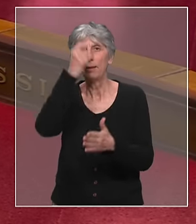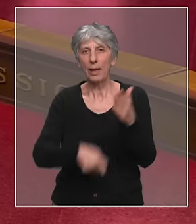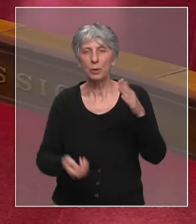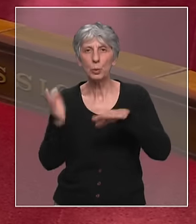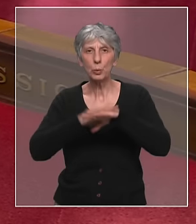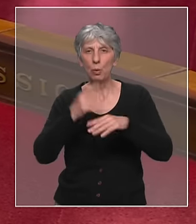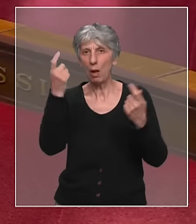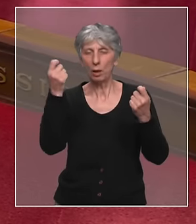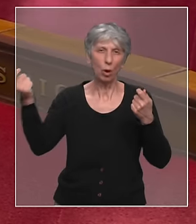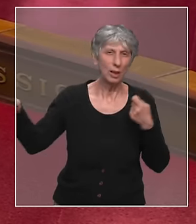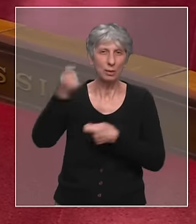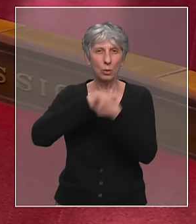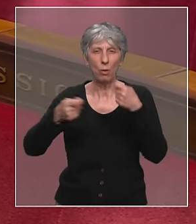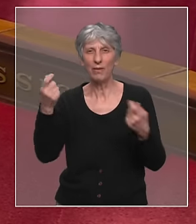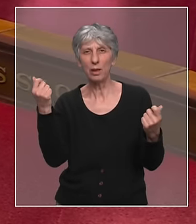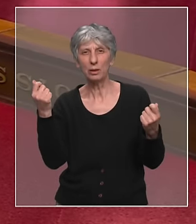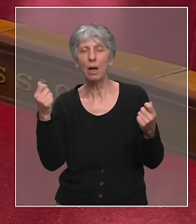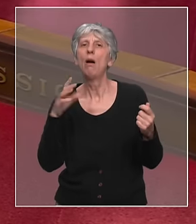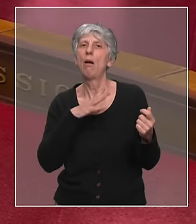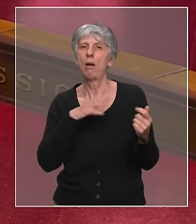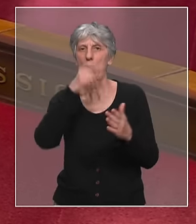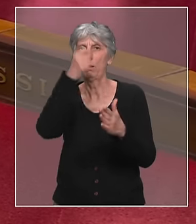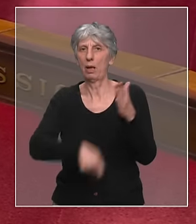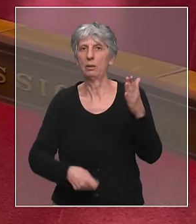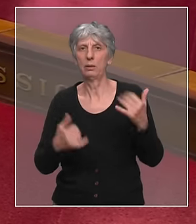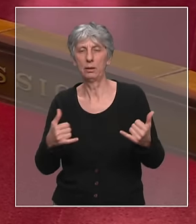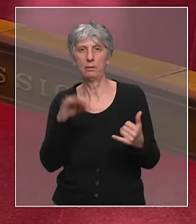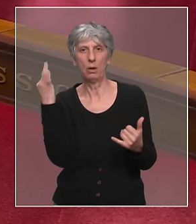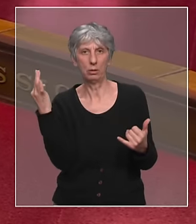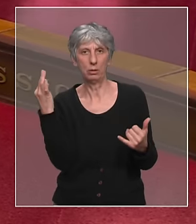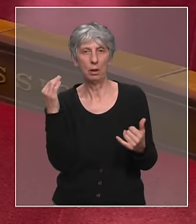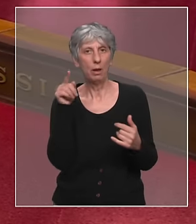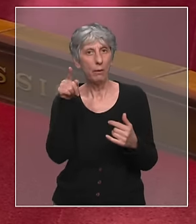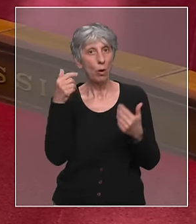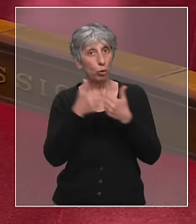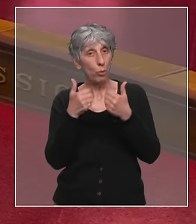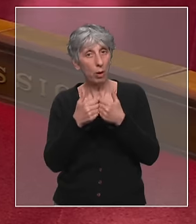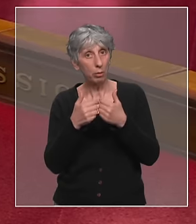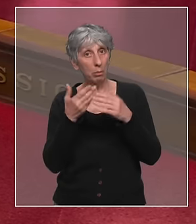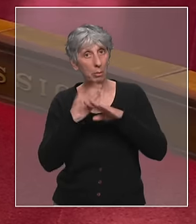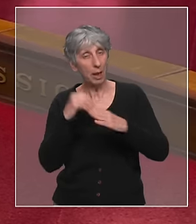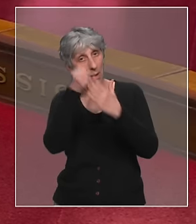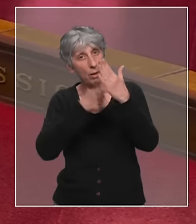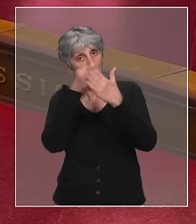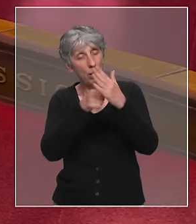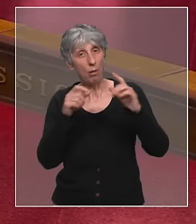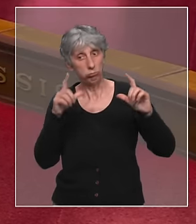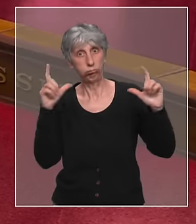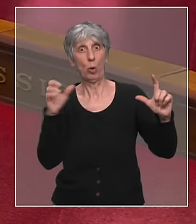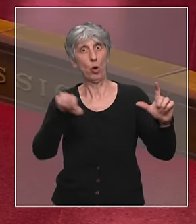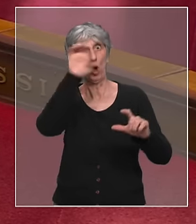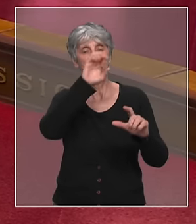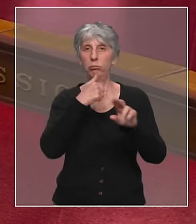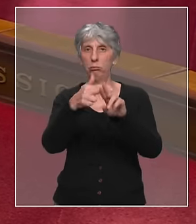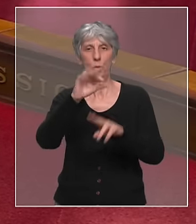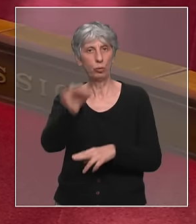transactions financières. Nous avons une taxe sur les transactions financières en France. Vous me demandez est-ce qu'on est prêt à se battre au niveau européen? La réponse est oui.